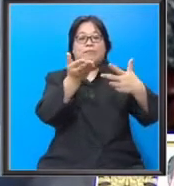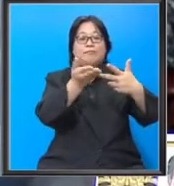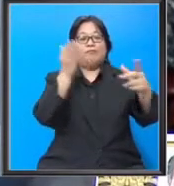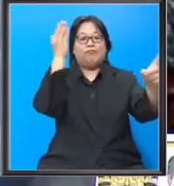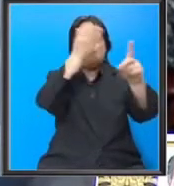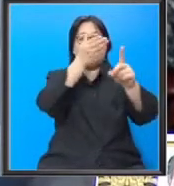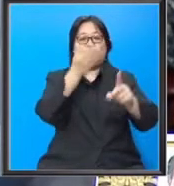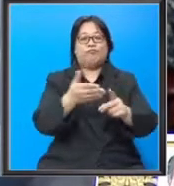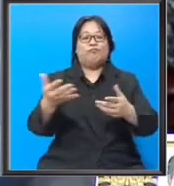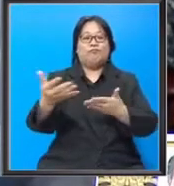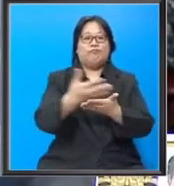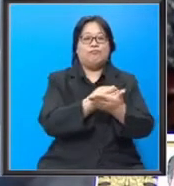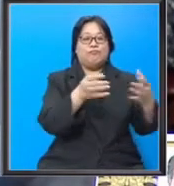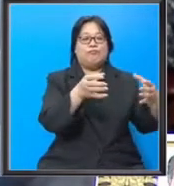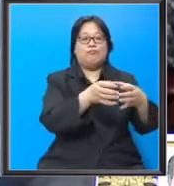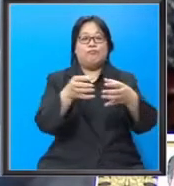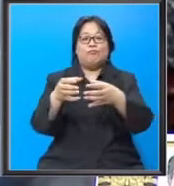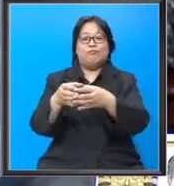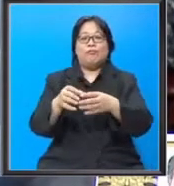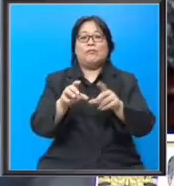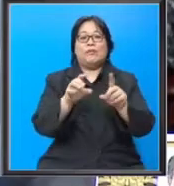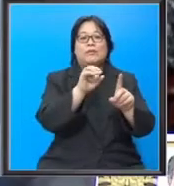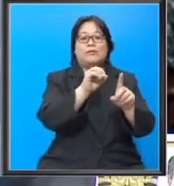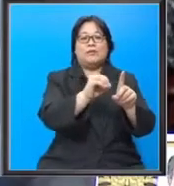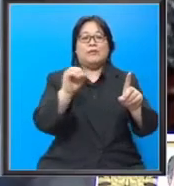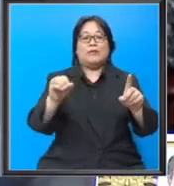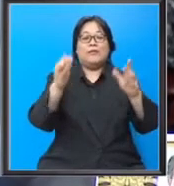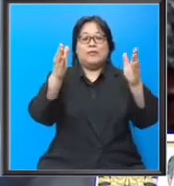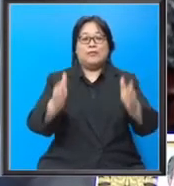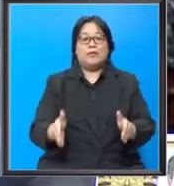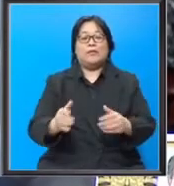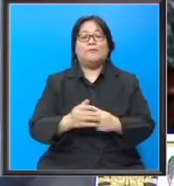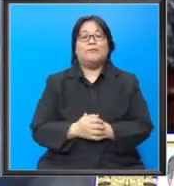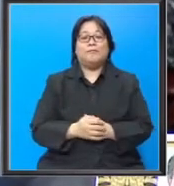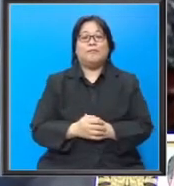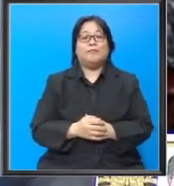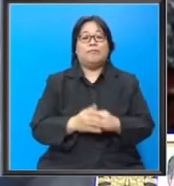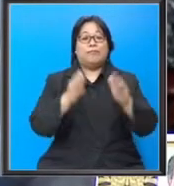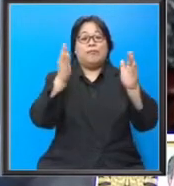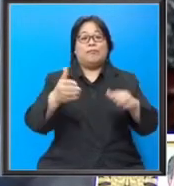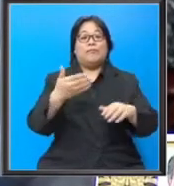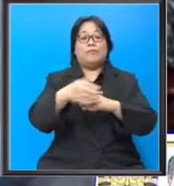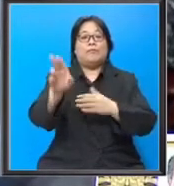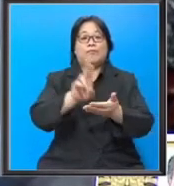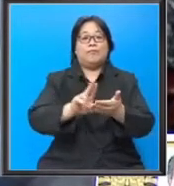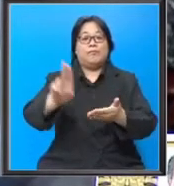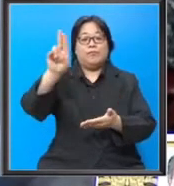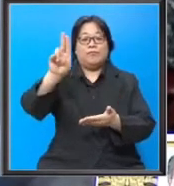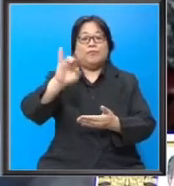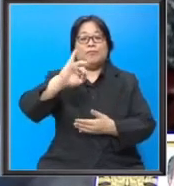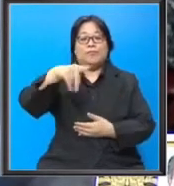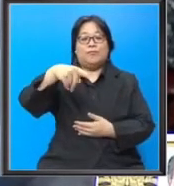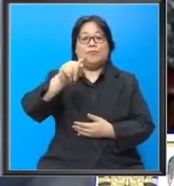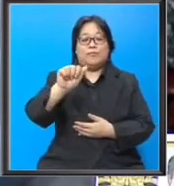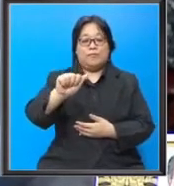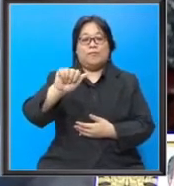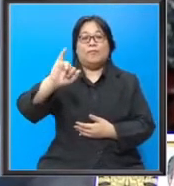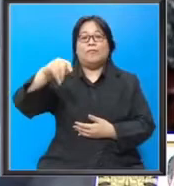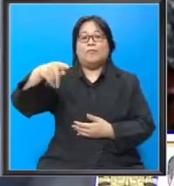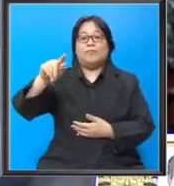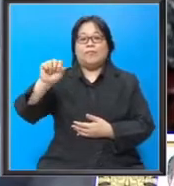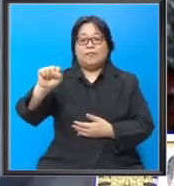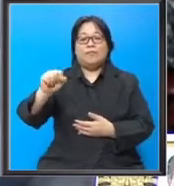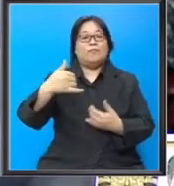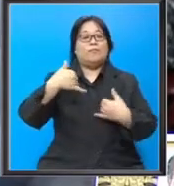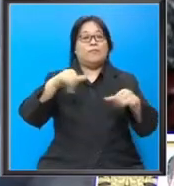disahkan pengambilan kumpulan pertama selama 100 graduan gara2nya terlibat dalam gara2 it lepasan iPad Edane PTS